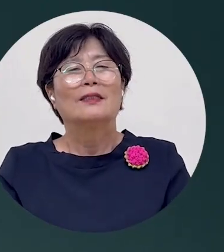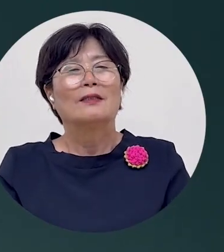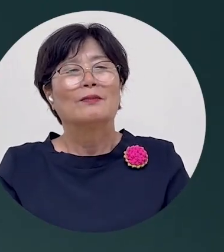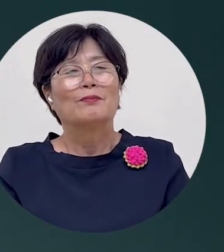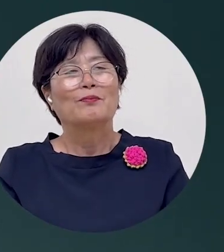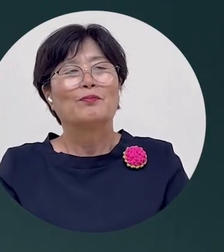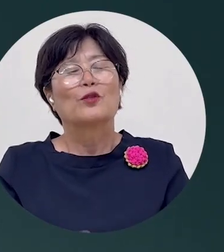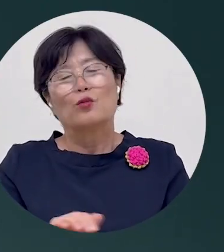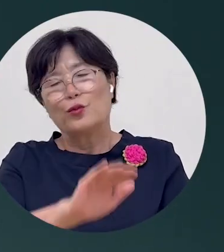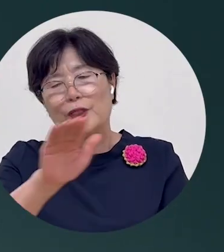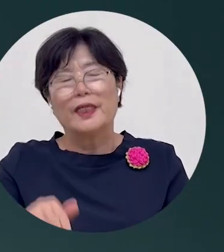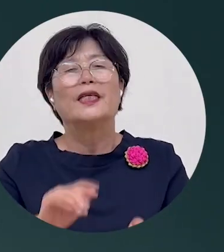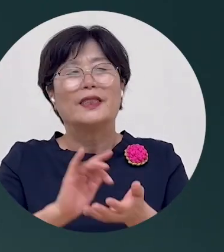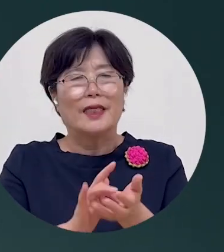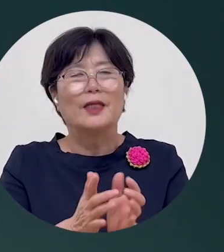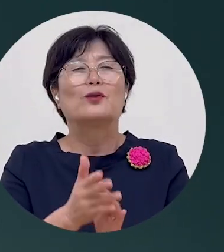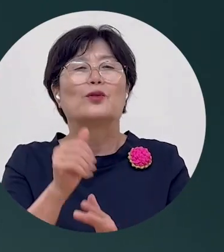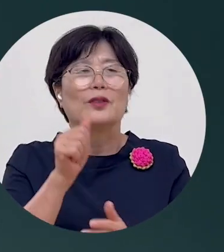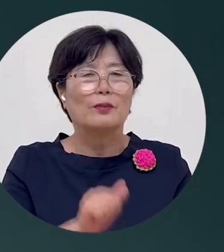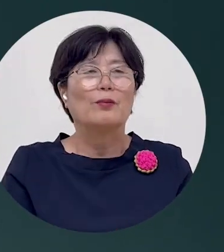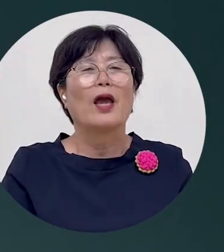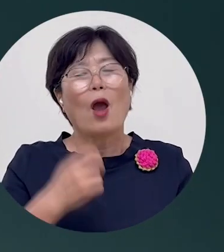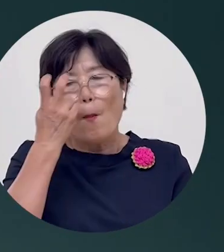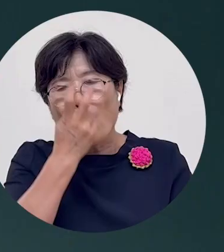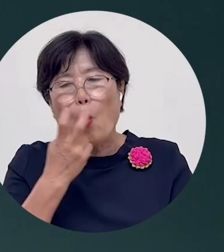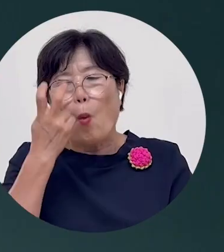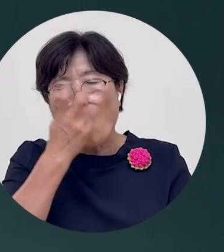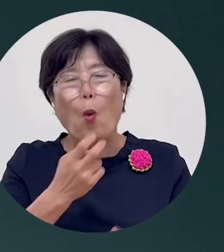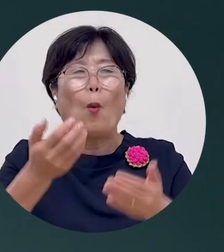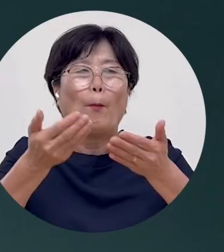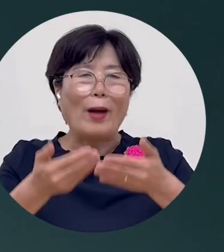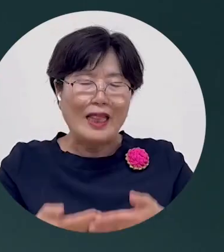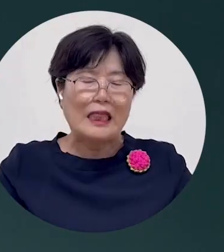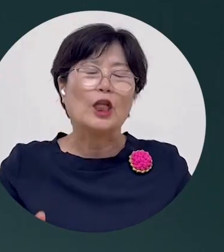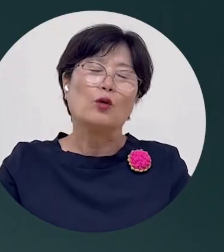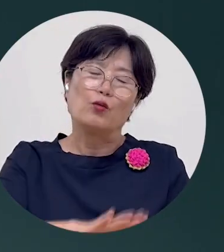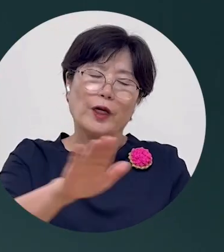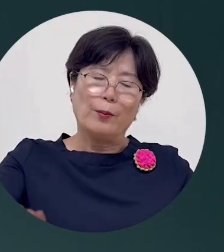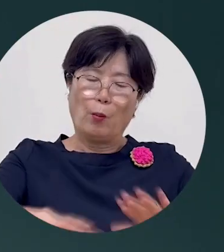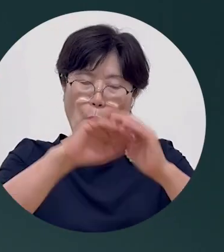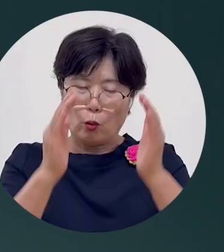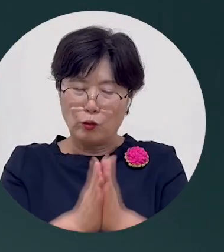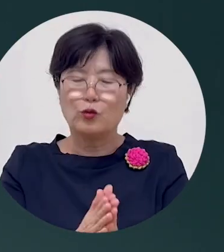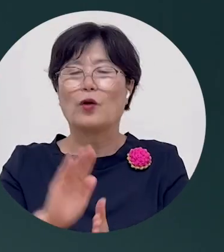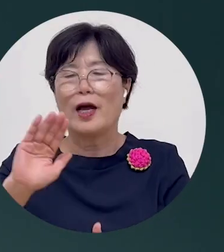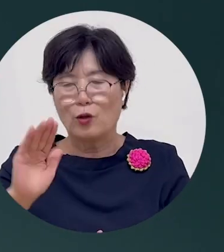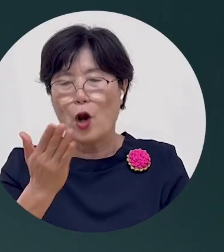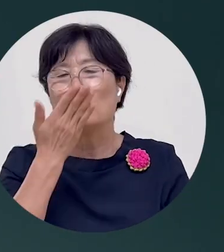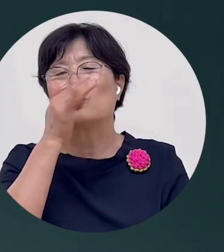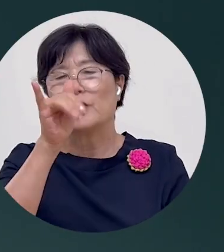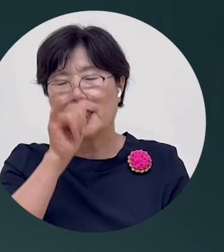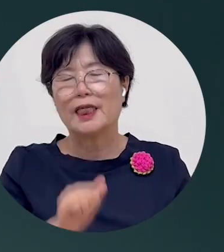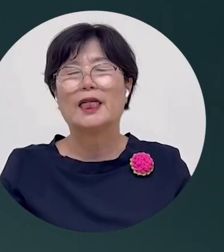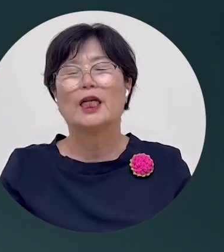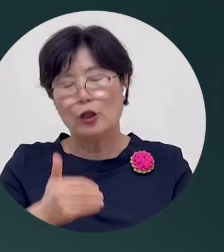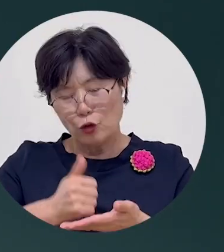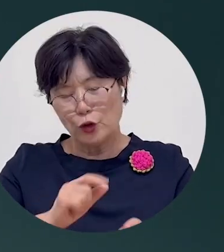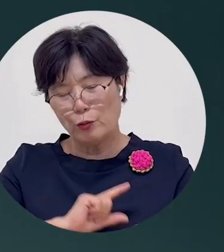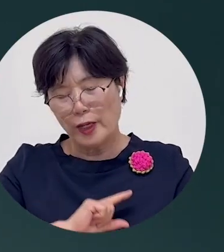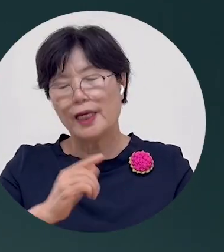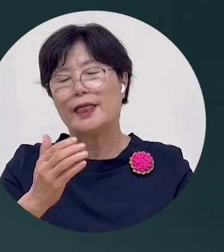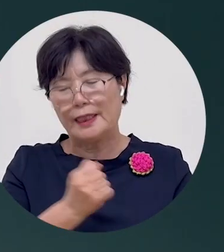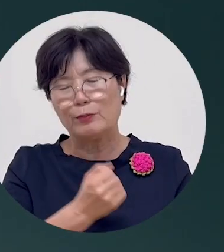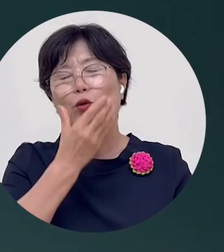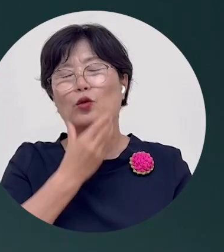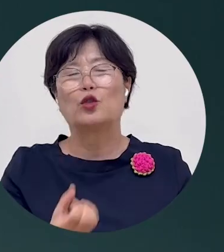인도하시는 우리 예수님의 보호를 받는 우리 모두가 될 수 있기를 주님의 이름으로